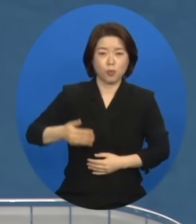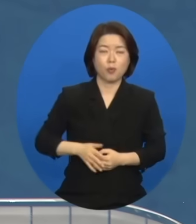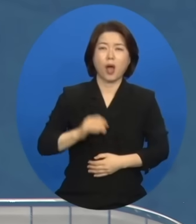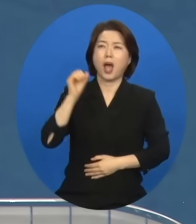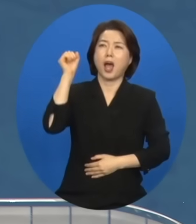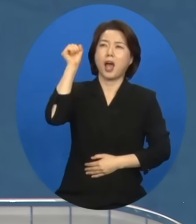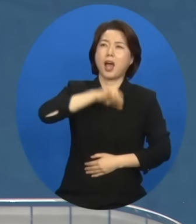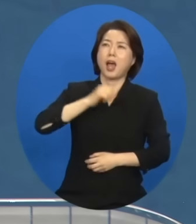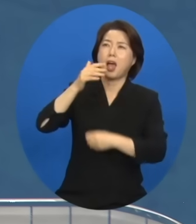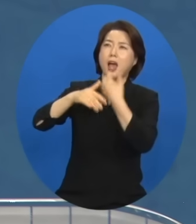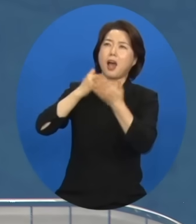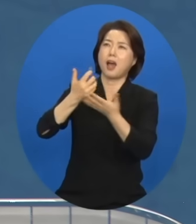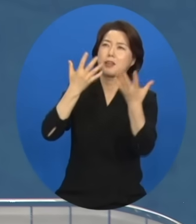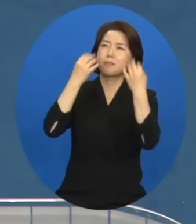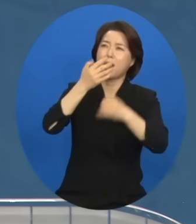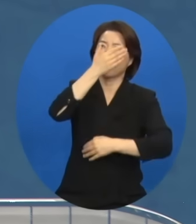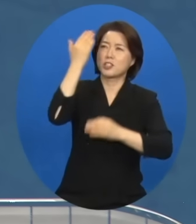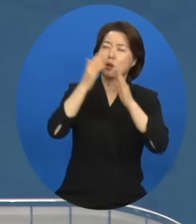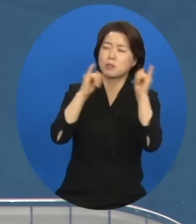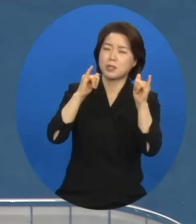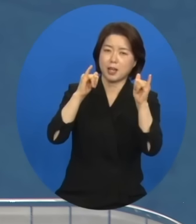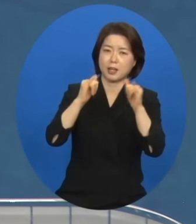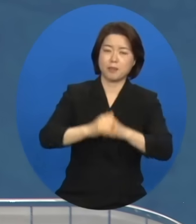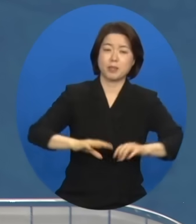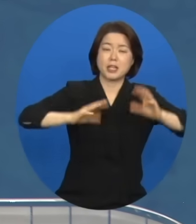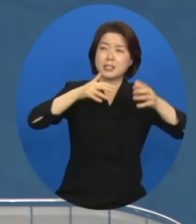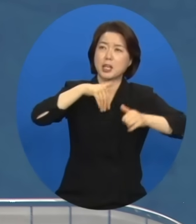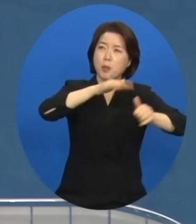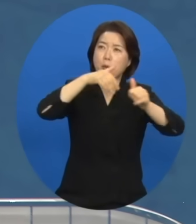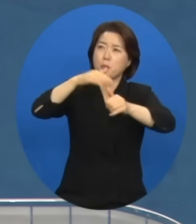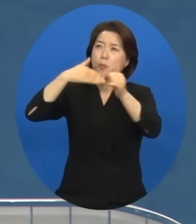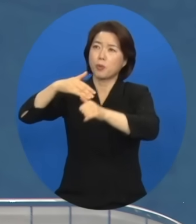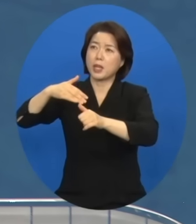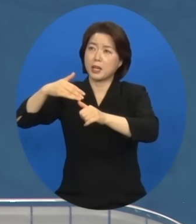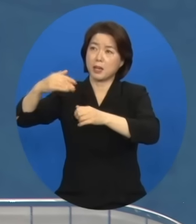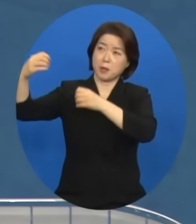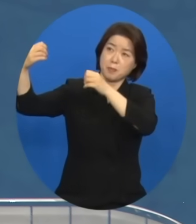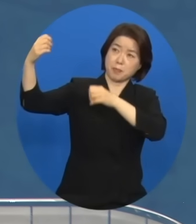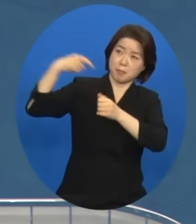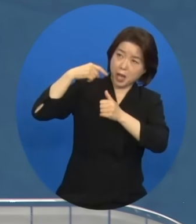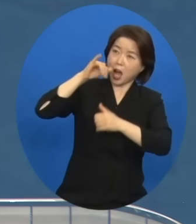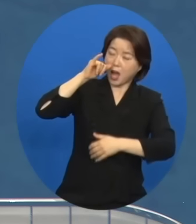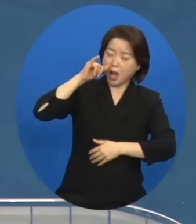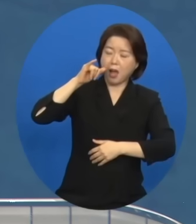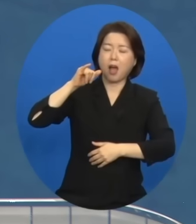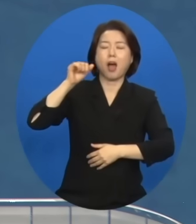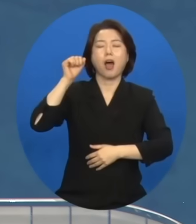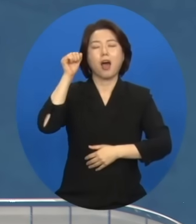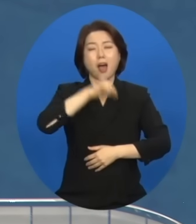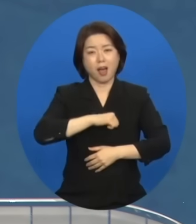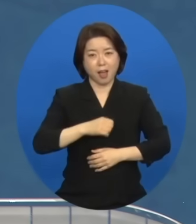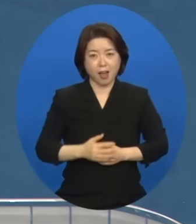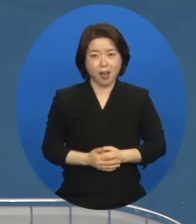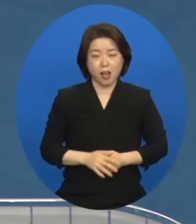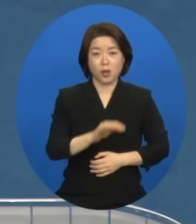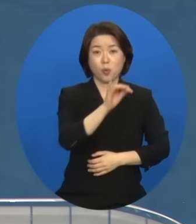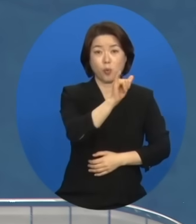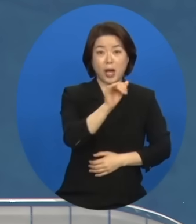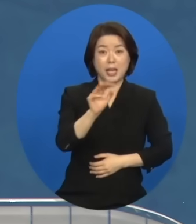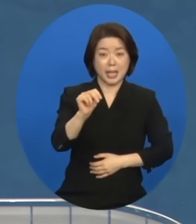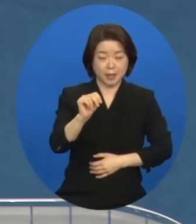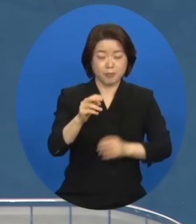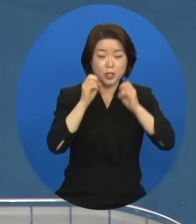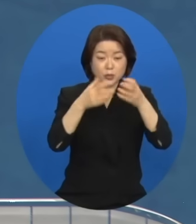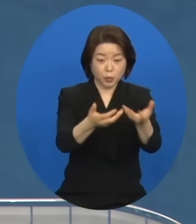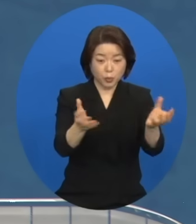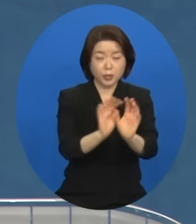하나님이 많은 젊은이들을 세계로 보내라고 하는 모양이구나. 그래서 이제 YM이라고 하는 선교단체를